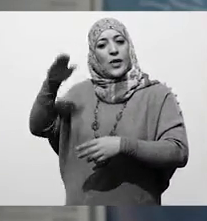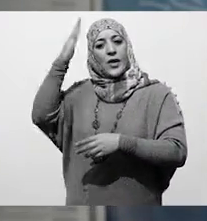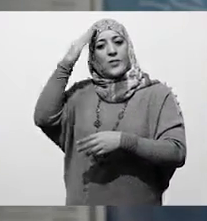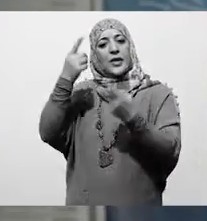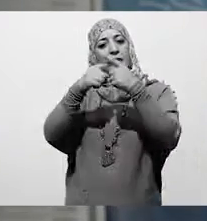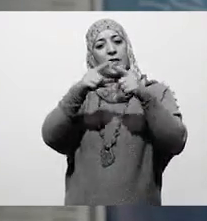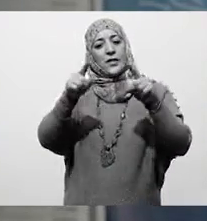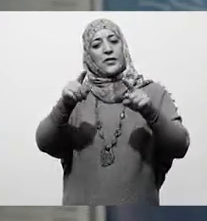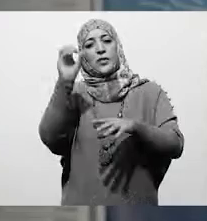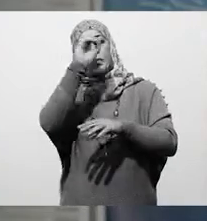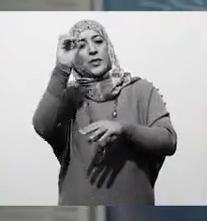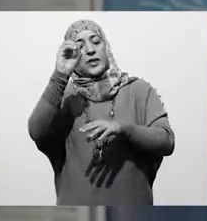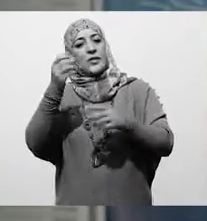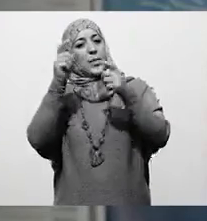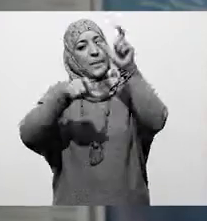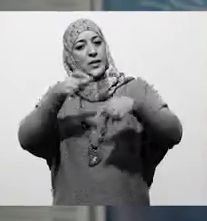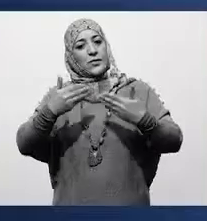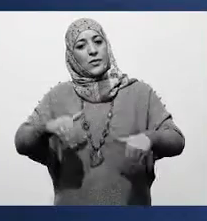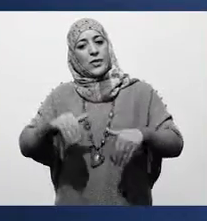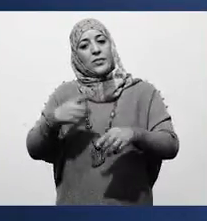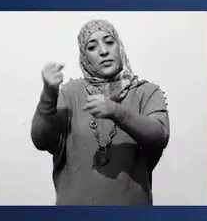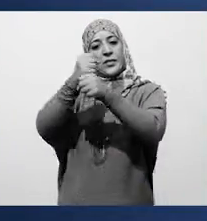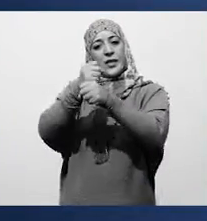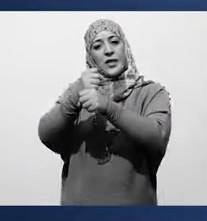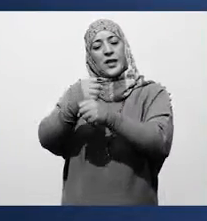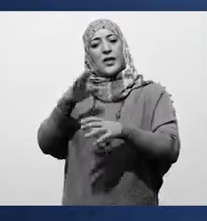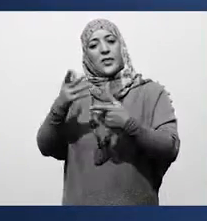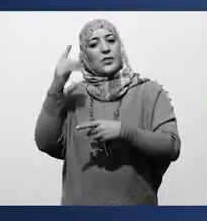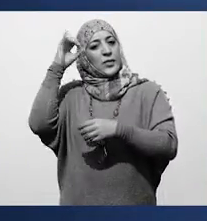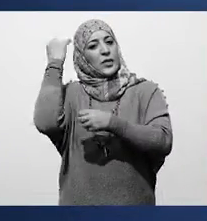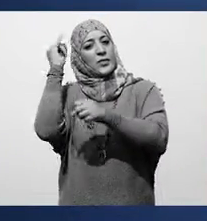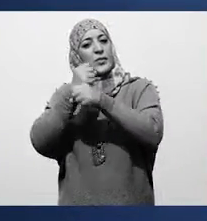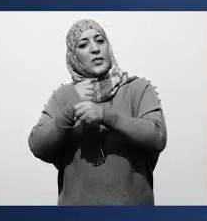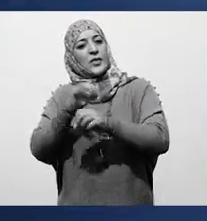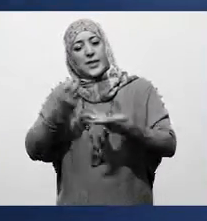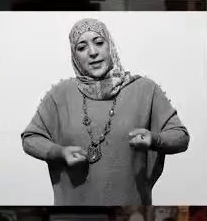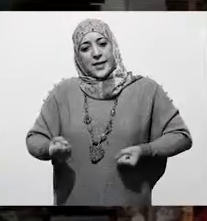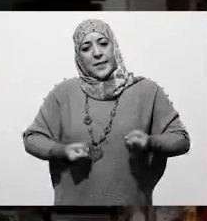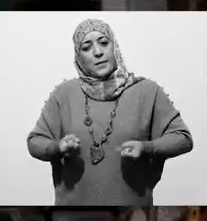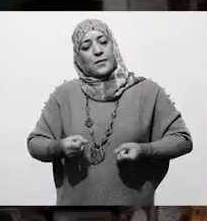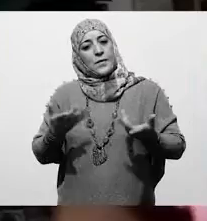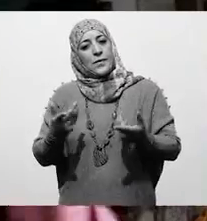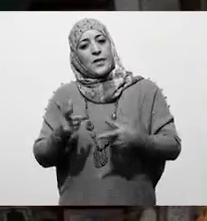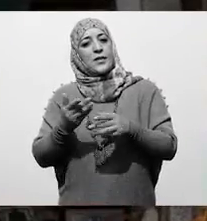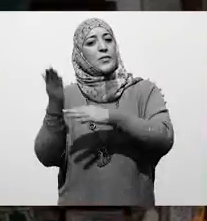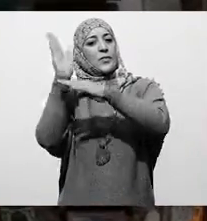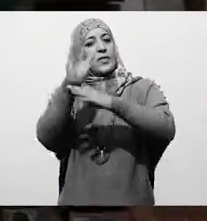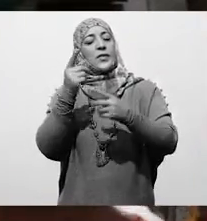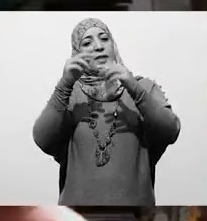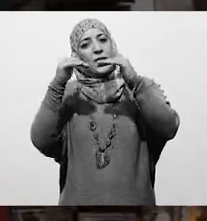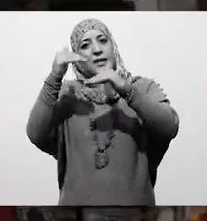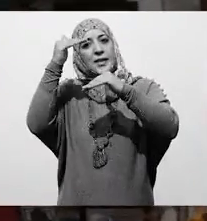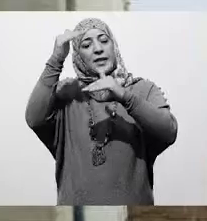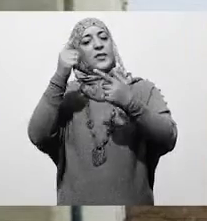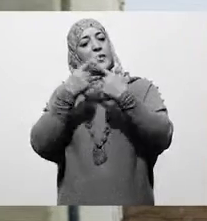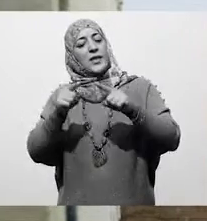les différentes organisations de personnes handicapées. Elles travaillent dans le plaidoyer, dans la prestation de services et face aux différents types